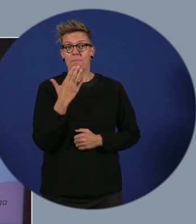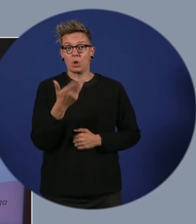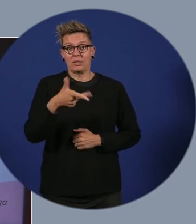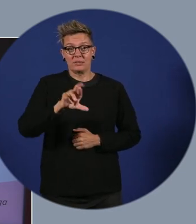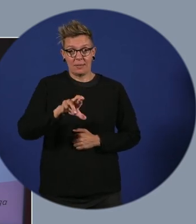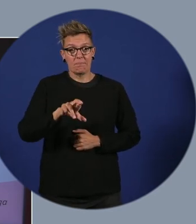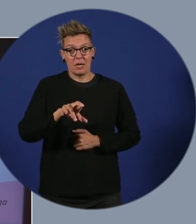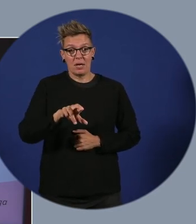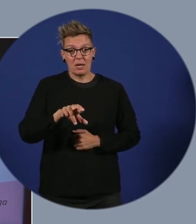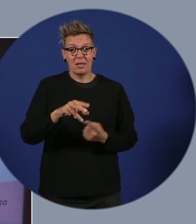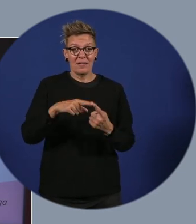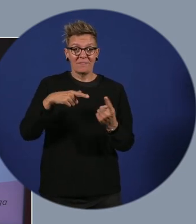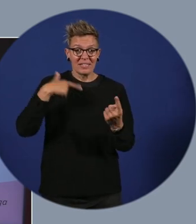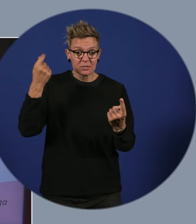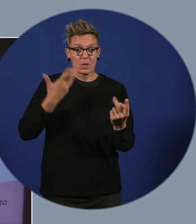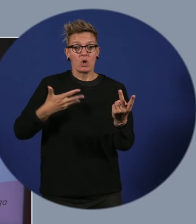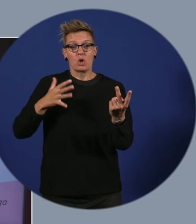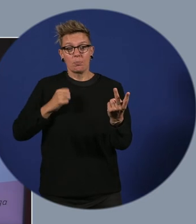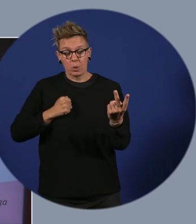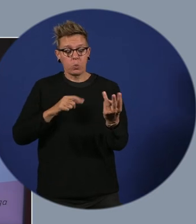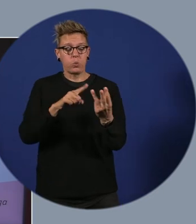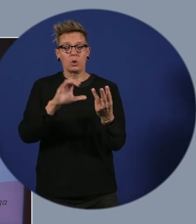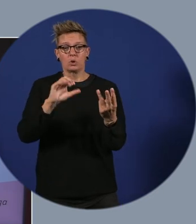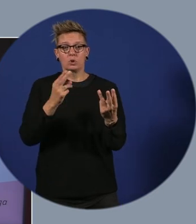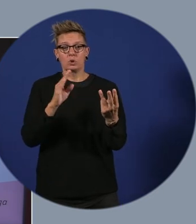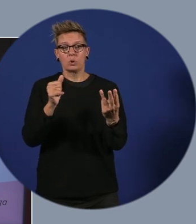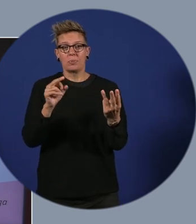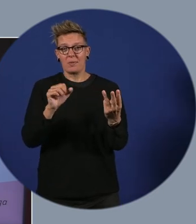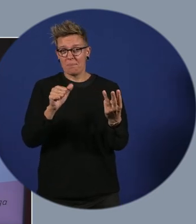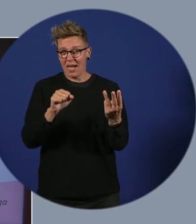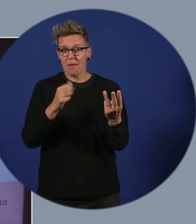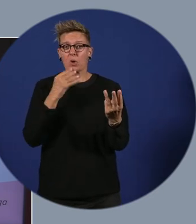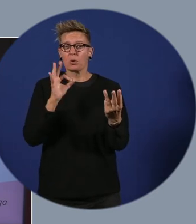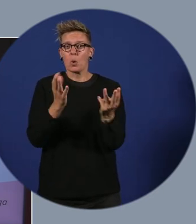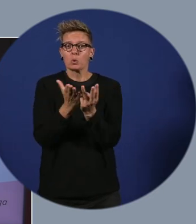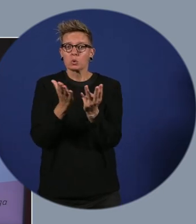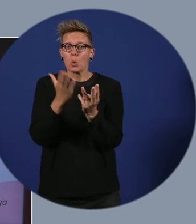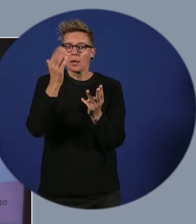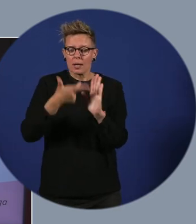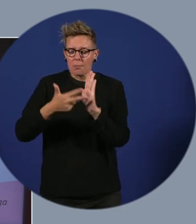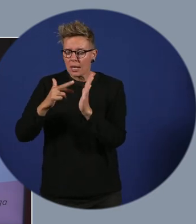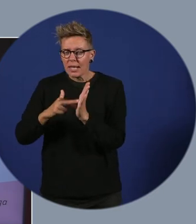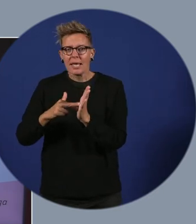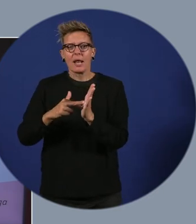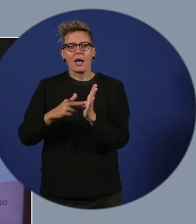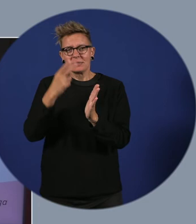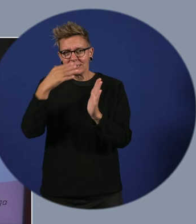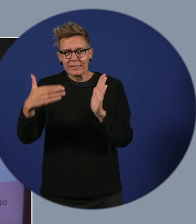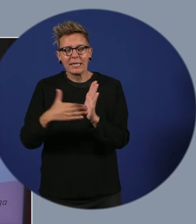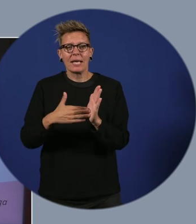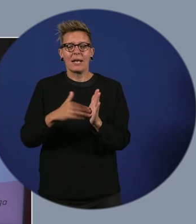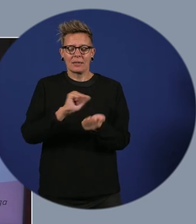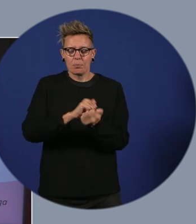från Visby, Örebro och Sundbyberg på hur man kan på skolorna faktiskt kan organisera någonting som gör att